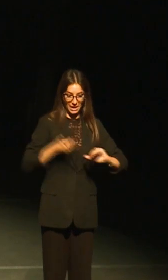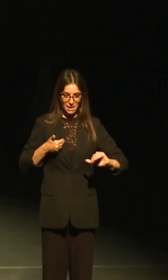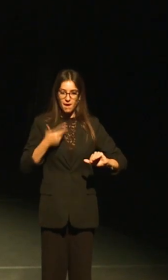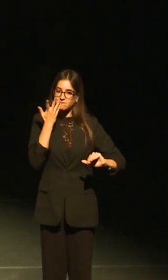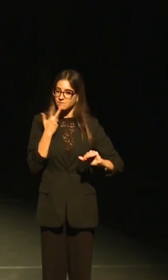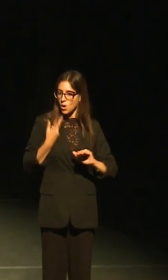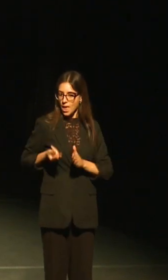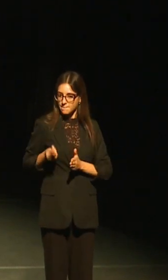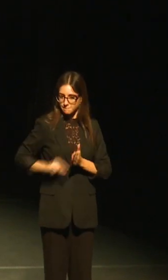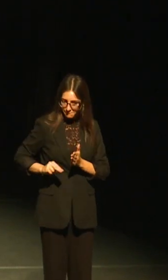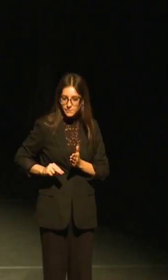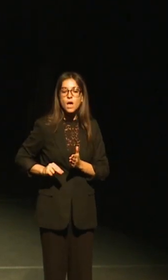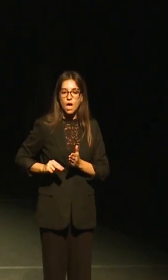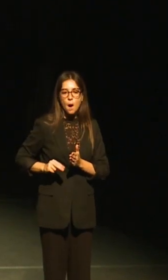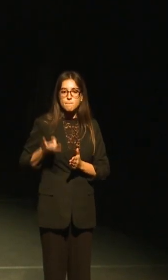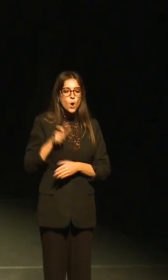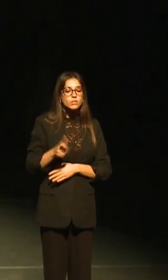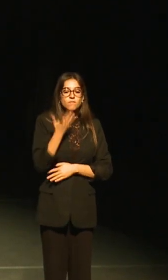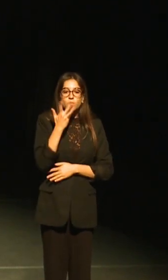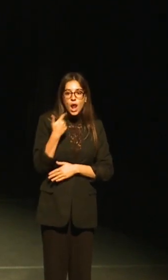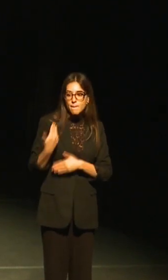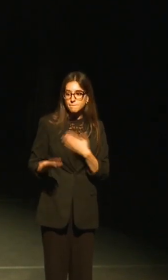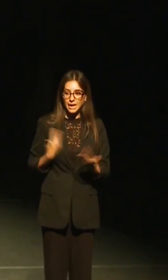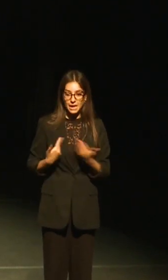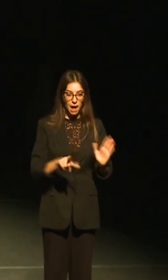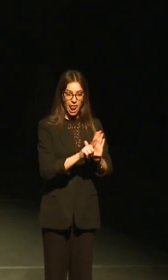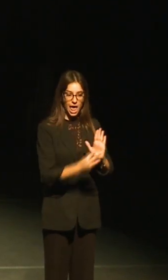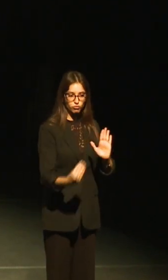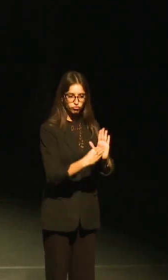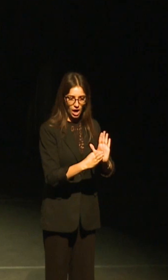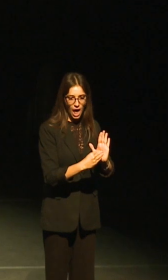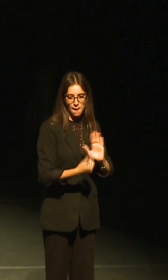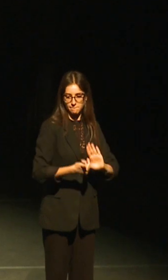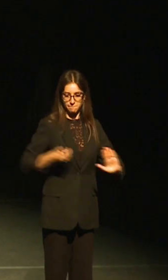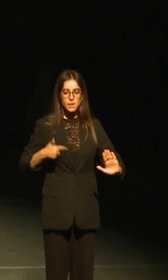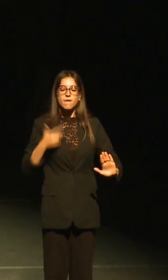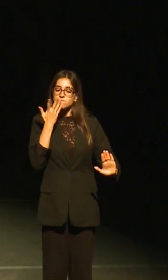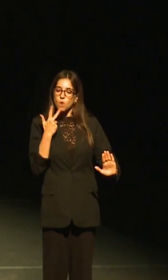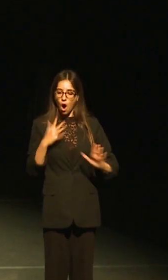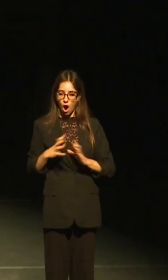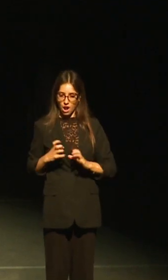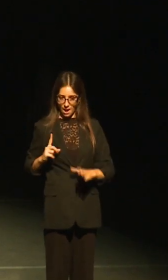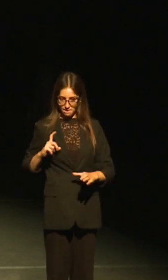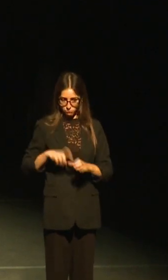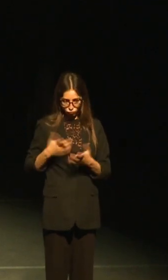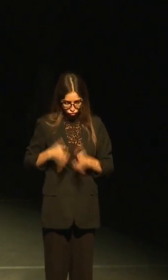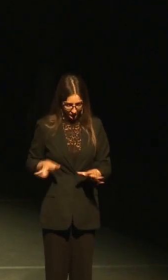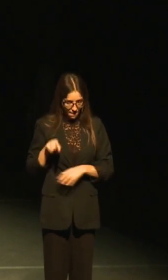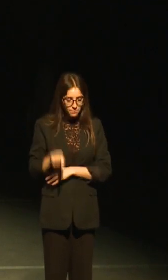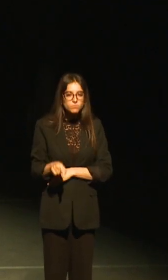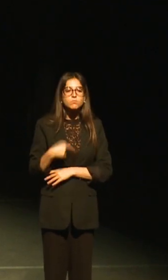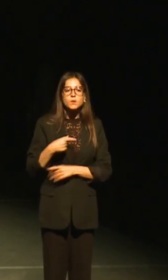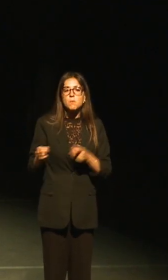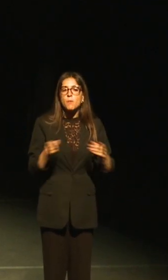prima che la legge arrivi quindi sicuramente è stato è stato un momento di grande di grande passaggio